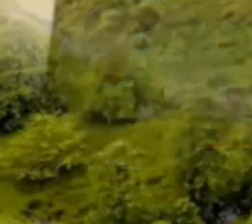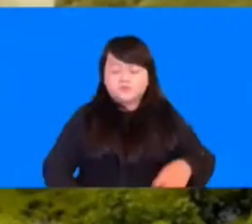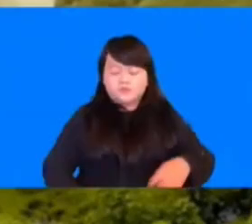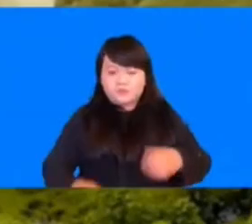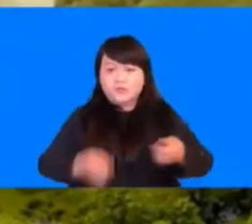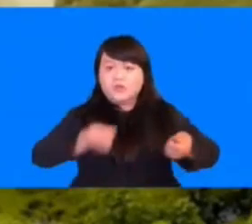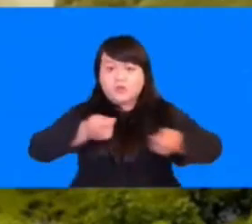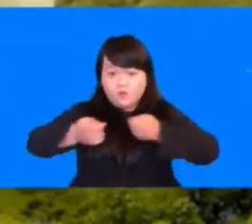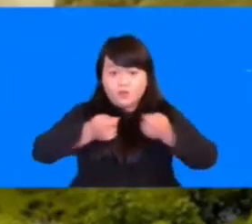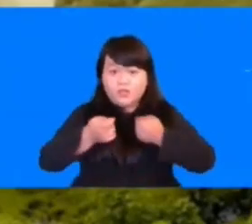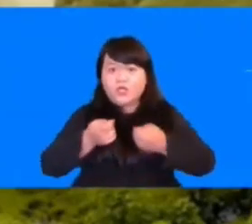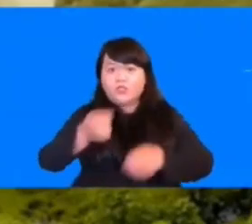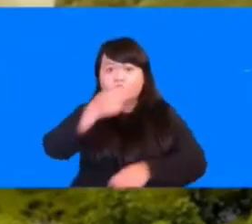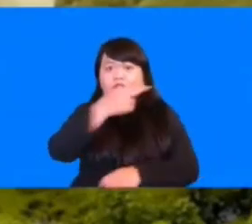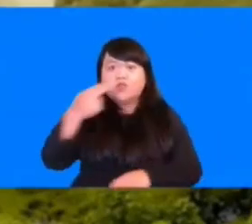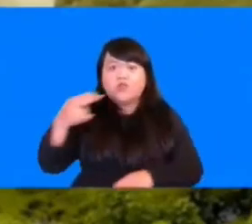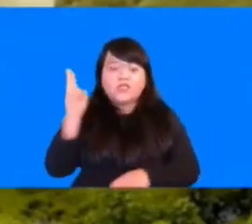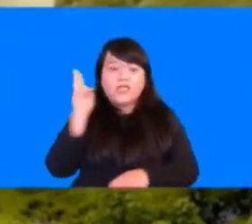Valerie Julian.